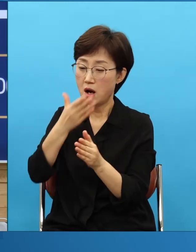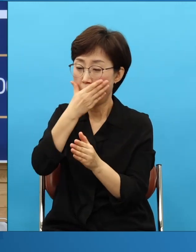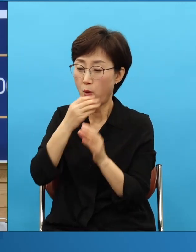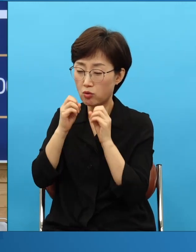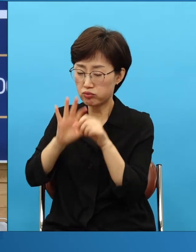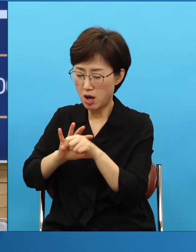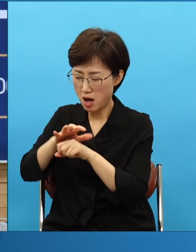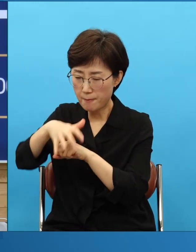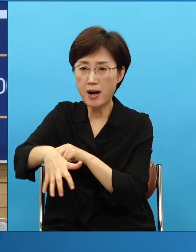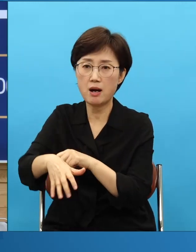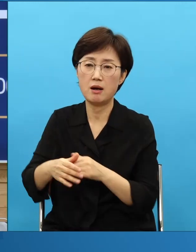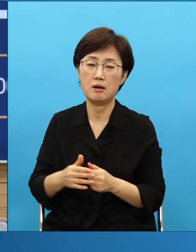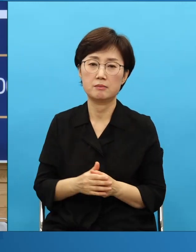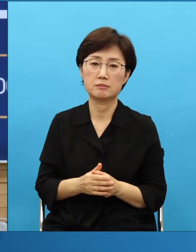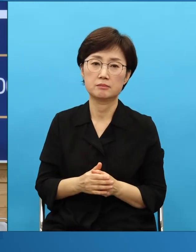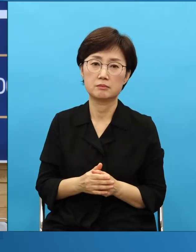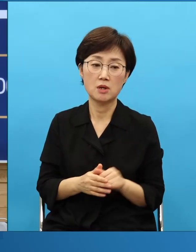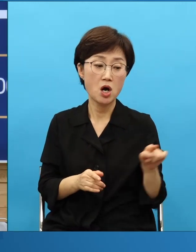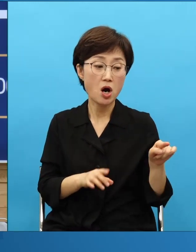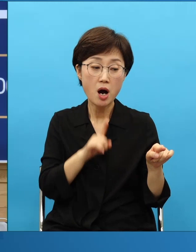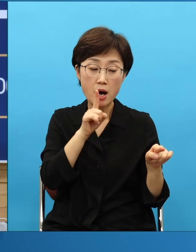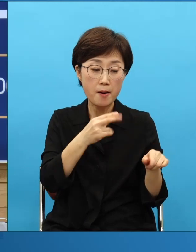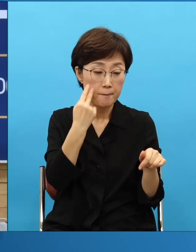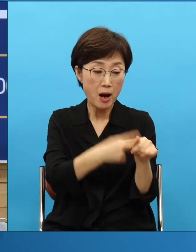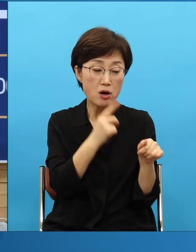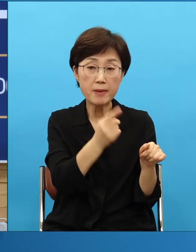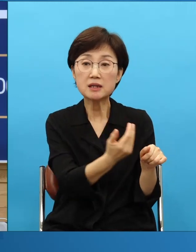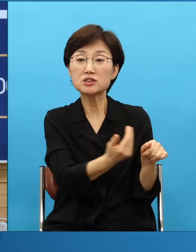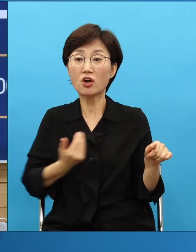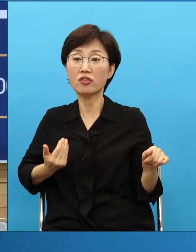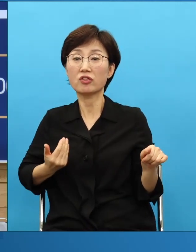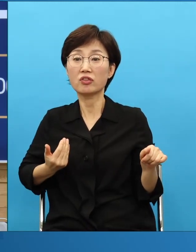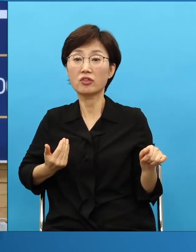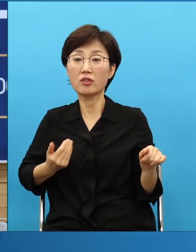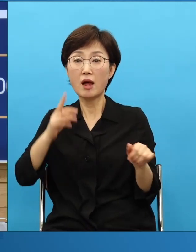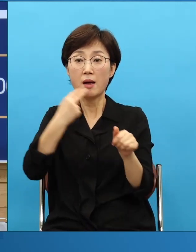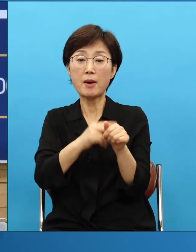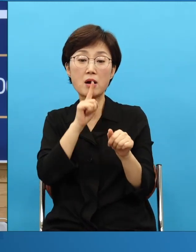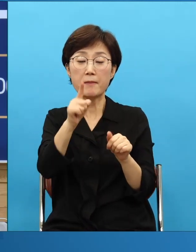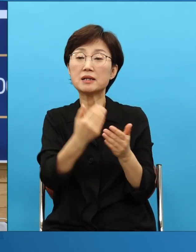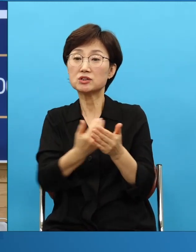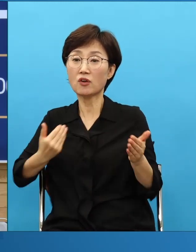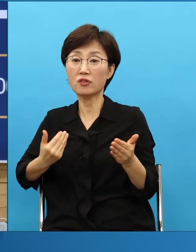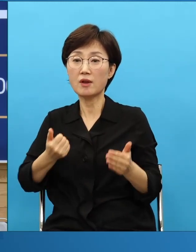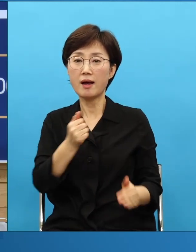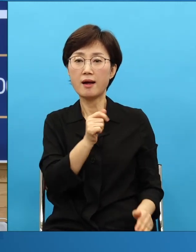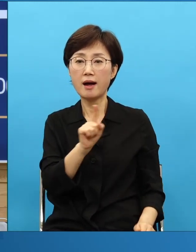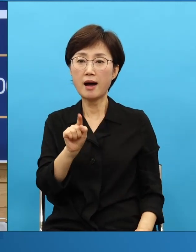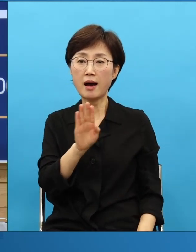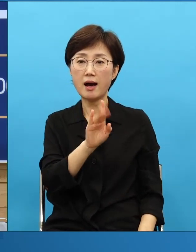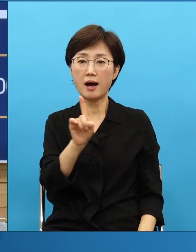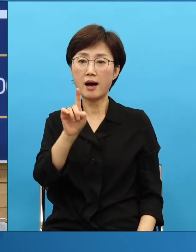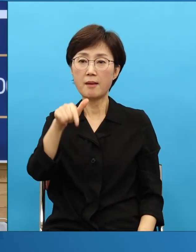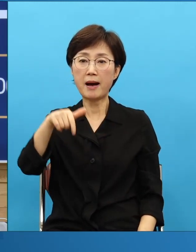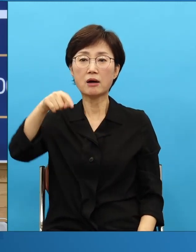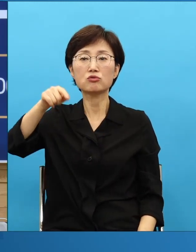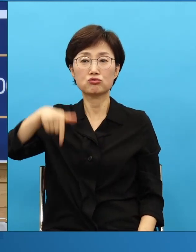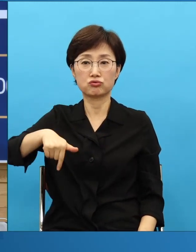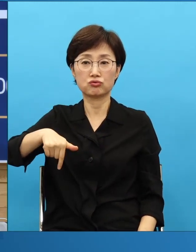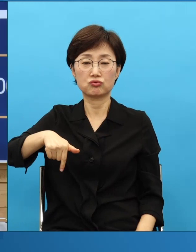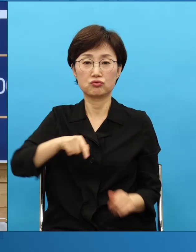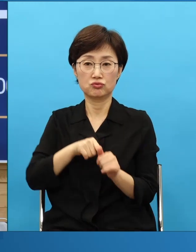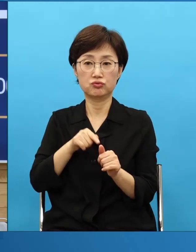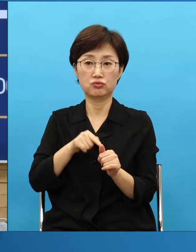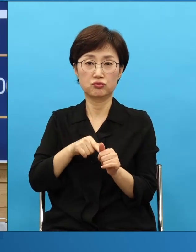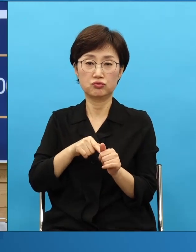말씀이 원래 어디서 나왔습니까? And where do we see this word originally? 하박국 선지자에서 나왔죠. It was through prophet Habakkuk. 이 선지자가 하나님께 물은 겁니다. And